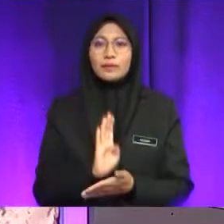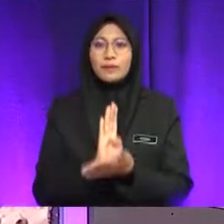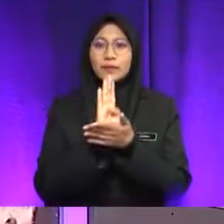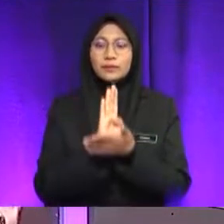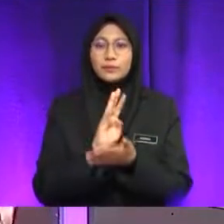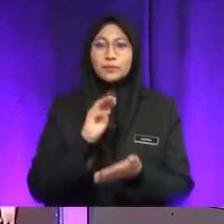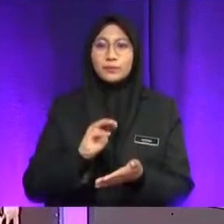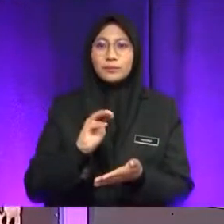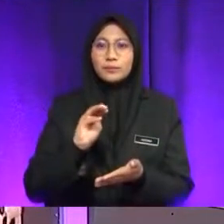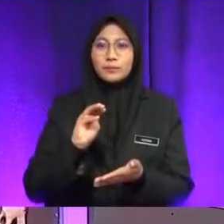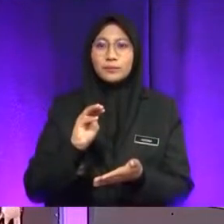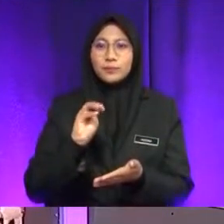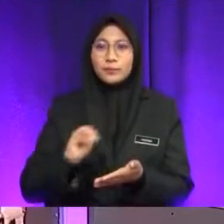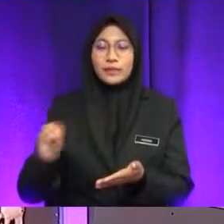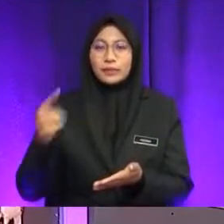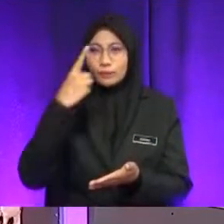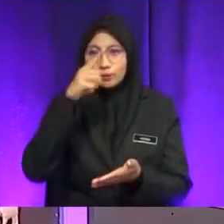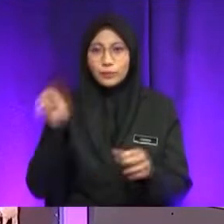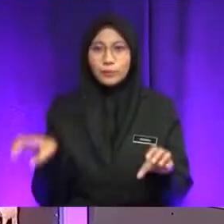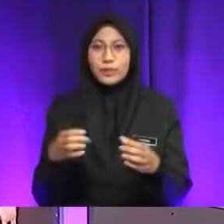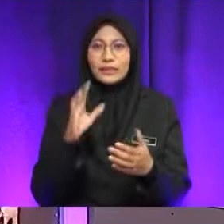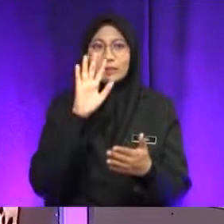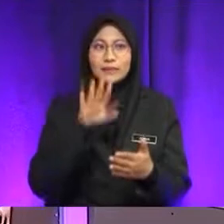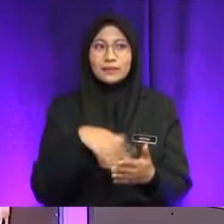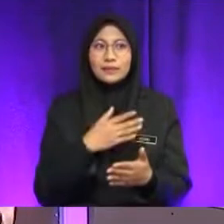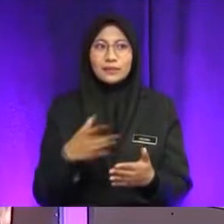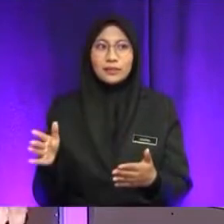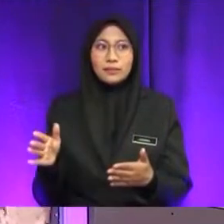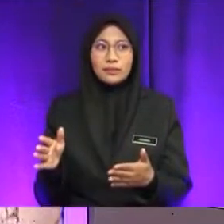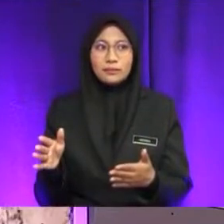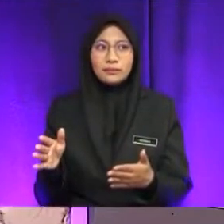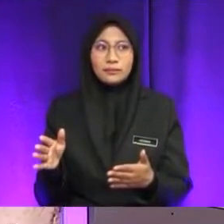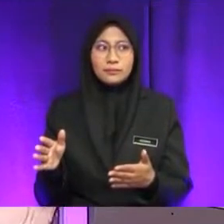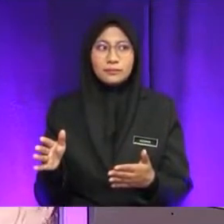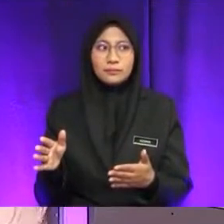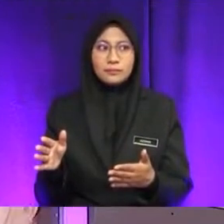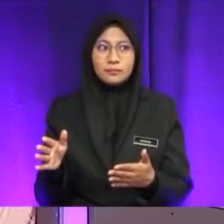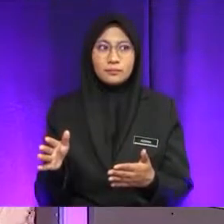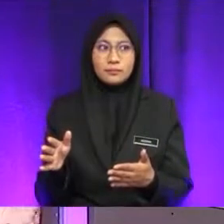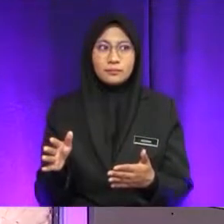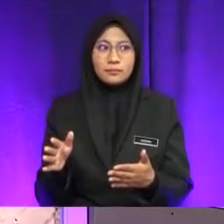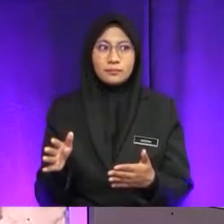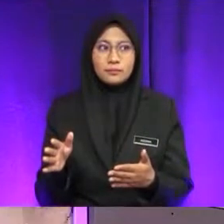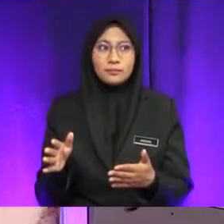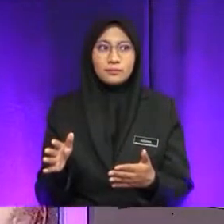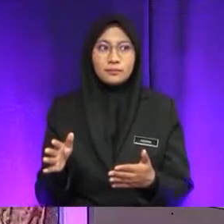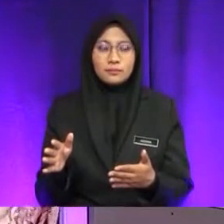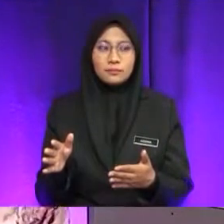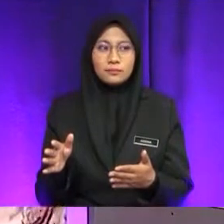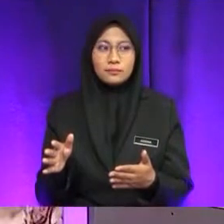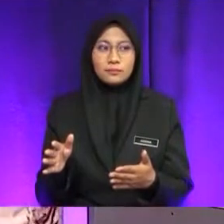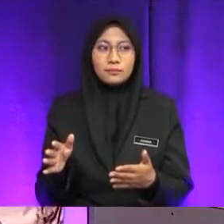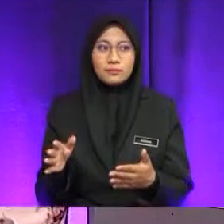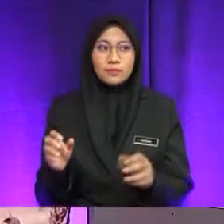kita ubah jadwal terbuat jadwal baru Zainal meminta murid-murid saya yang kaca vercase ini si baju hijau untuk